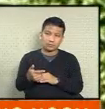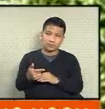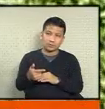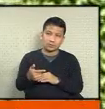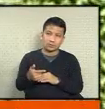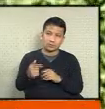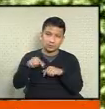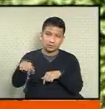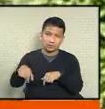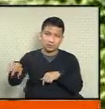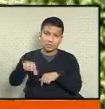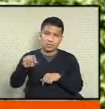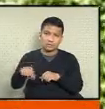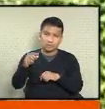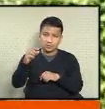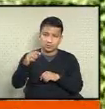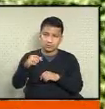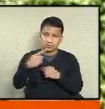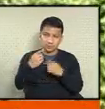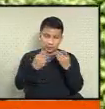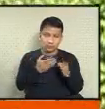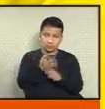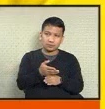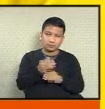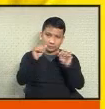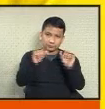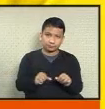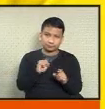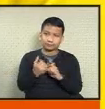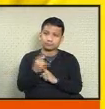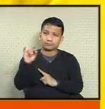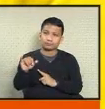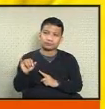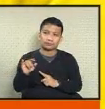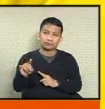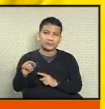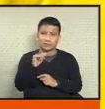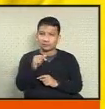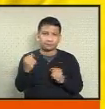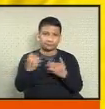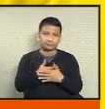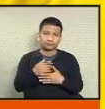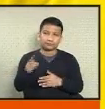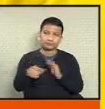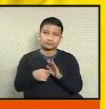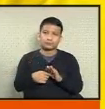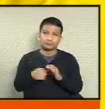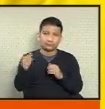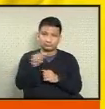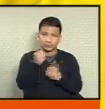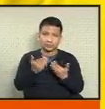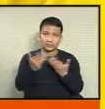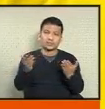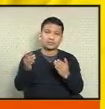mga quarantine facilities ng Cebu. Sinabihan ko, nagpost ako sa social media na huwag kayong matakot kasi hindi dito huwag kayong